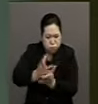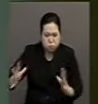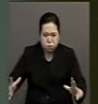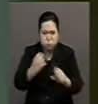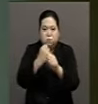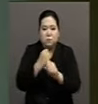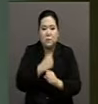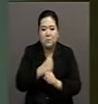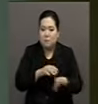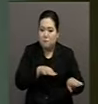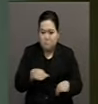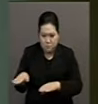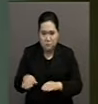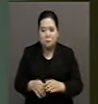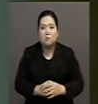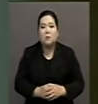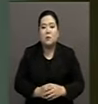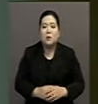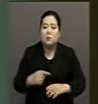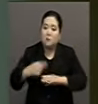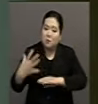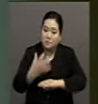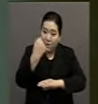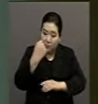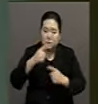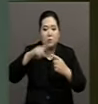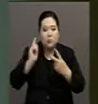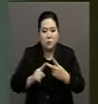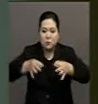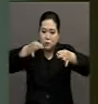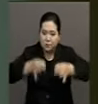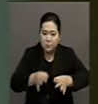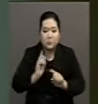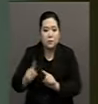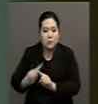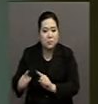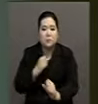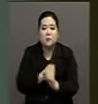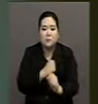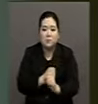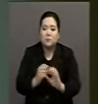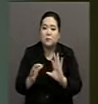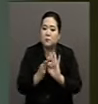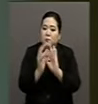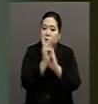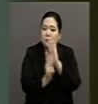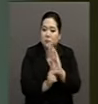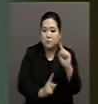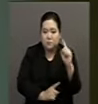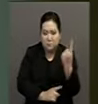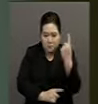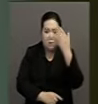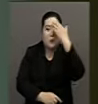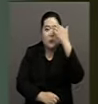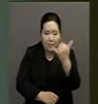ต้โครงสร้างการจัดการเดียวกันซึ่งจะต้องมีทั้งอำนาจมีข้อตกลงในเชิงของนิติศาสตร์ใหม่ว่ามนุษย์เนี่ย